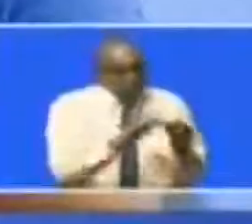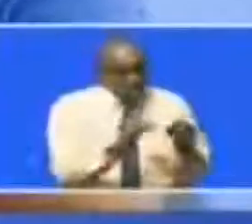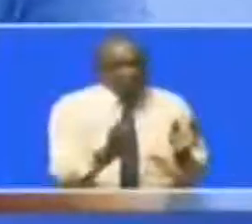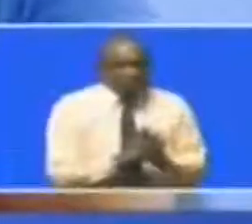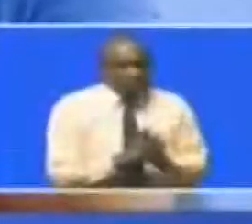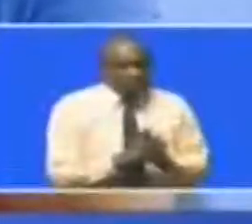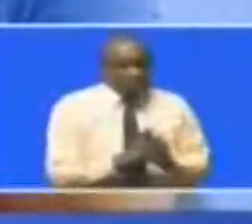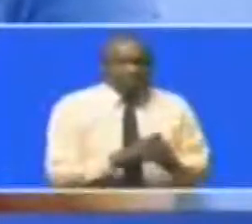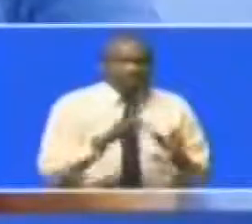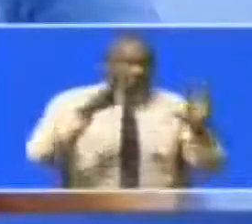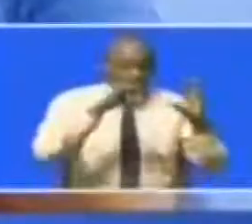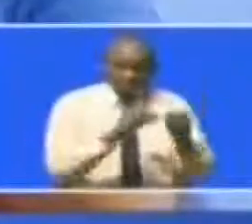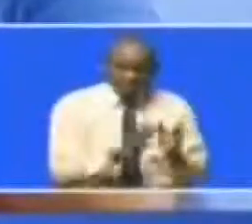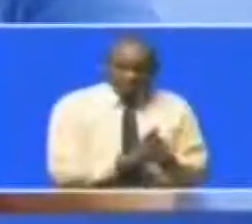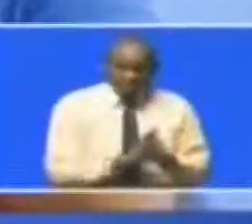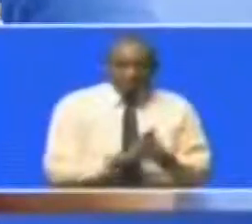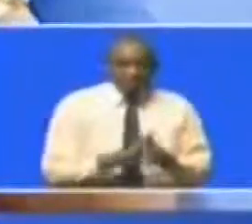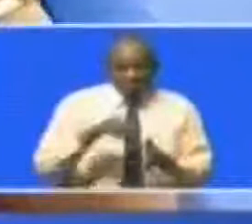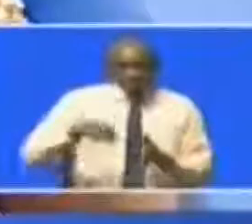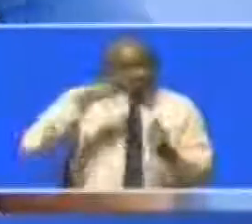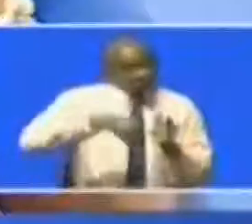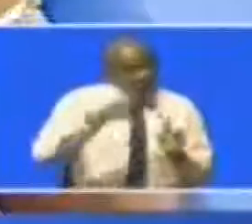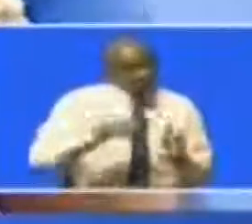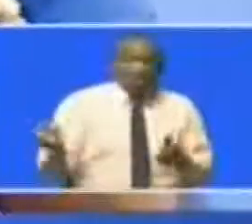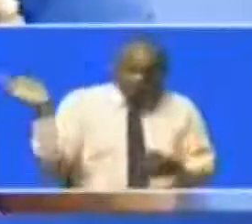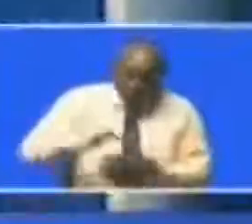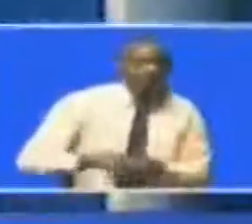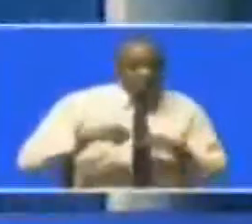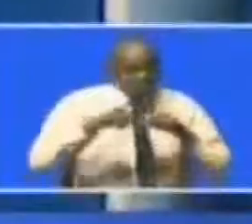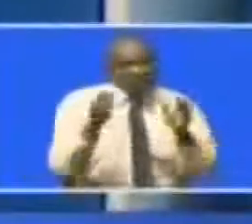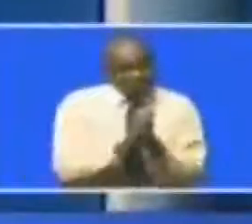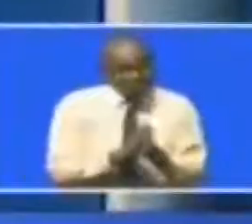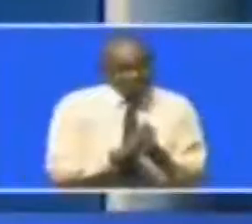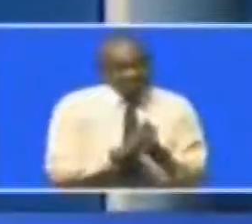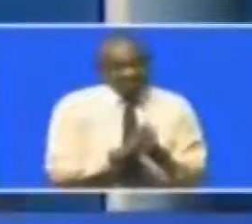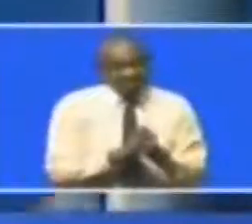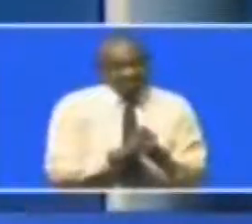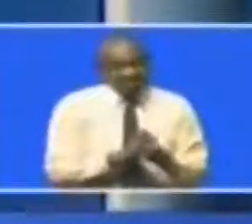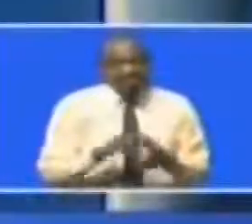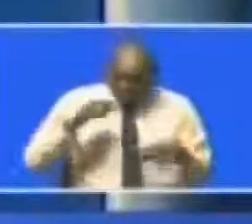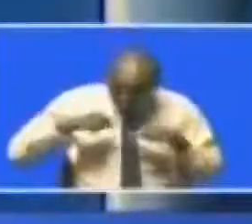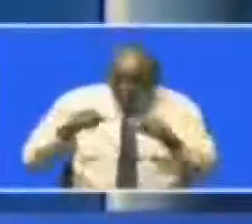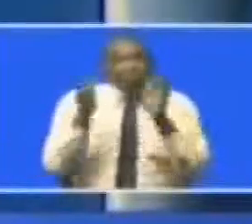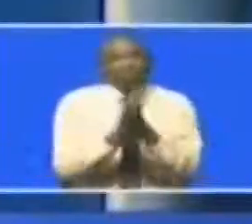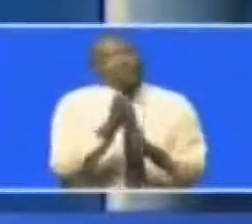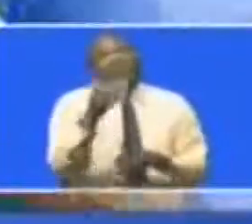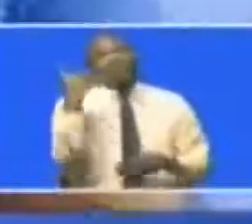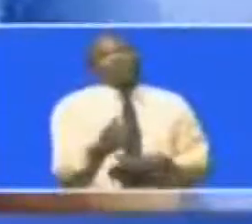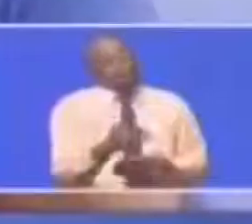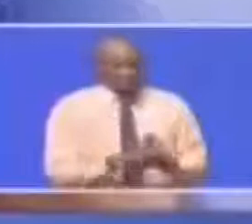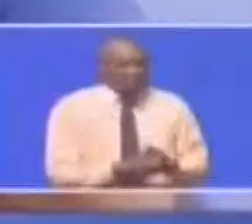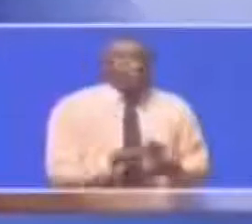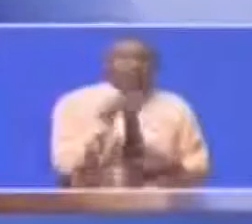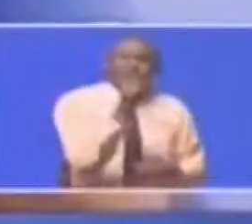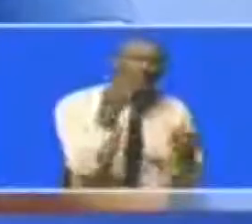nguvu za umeme, alafu anazungusha. Alafu inarudi tena anaweza bado kuendelea kutoka mahali alipo. Kuna vifaa kama